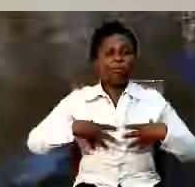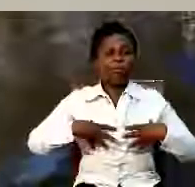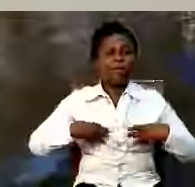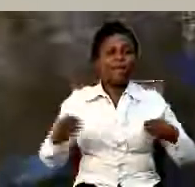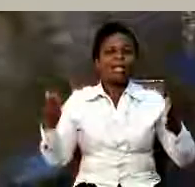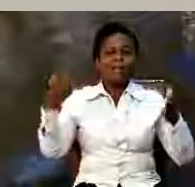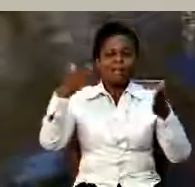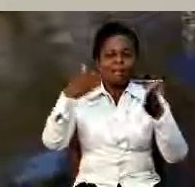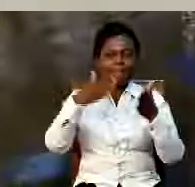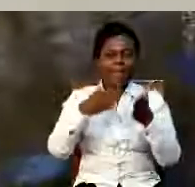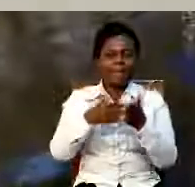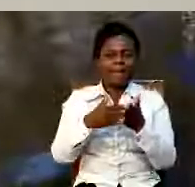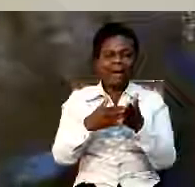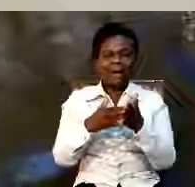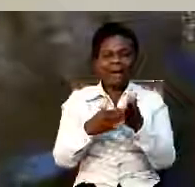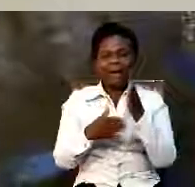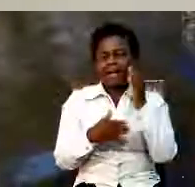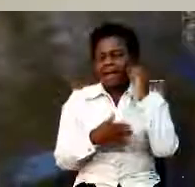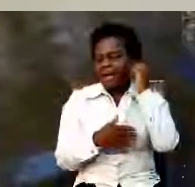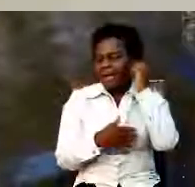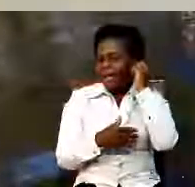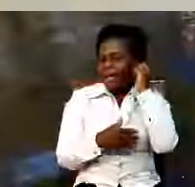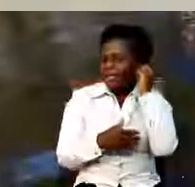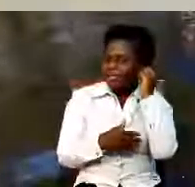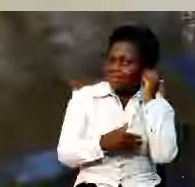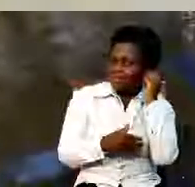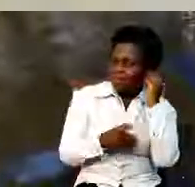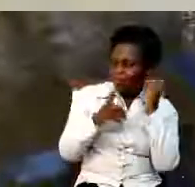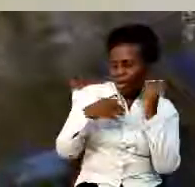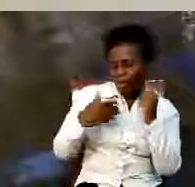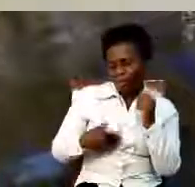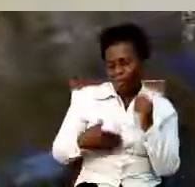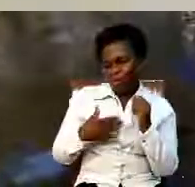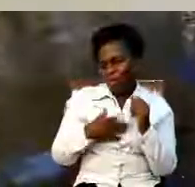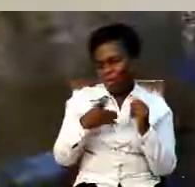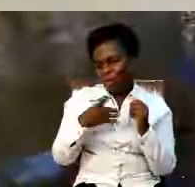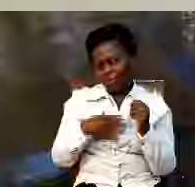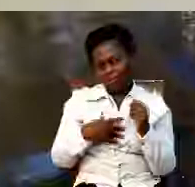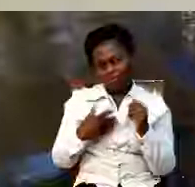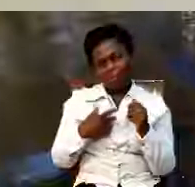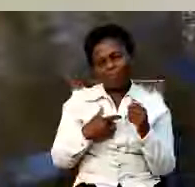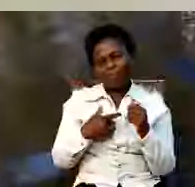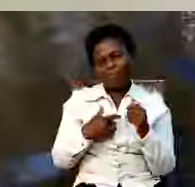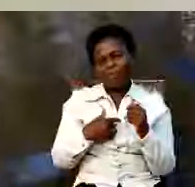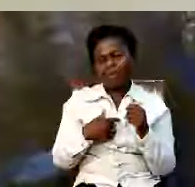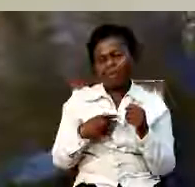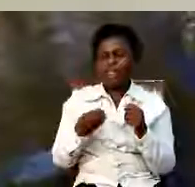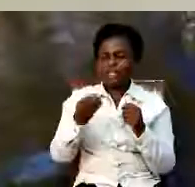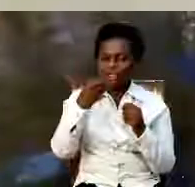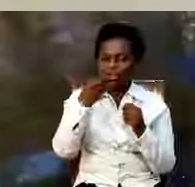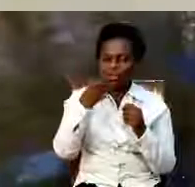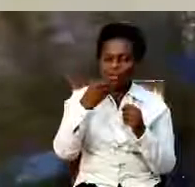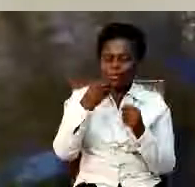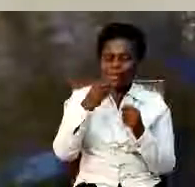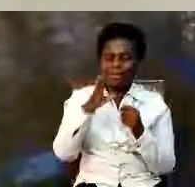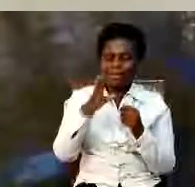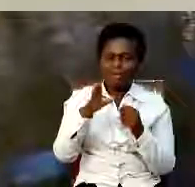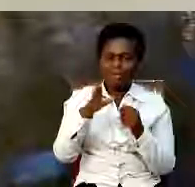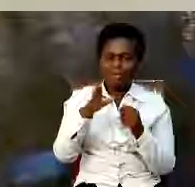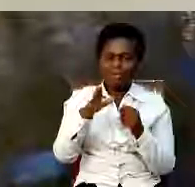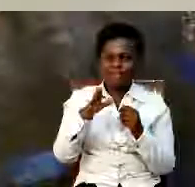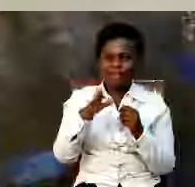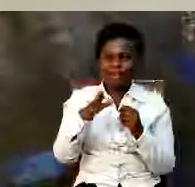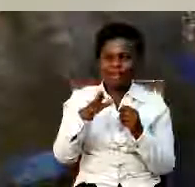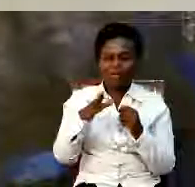mpaka asikie ukinongona. Kwa kweli mke wangu bwana, baada ya kupika bwana haina shida. Mimi bwana chakula anachokula hata